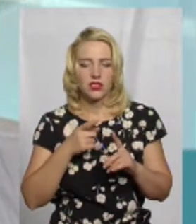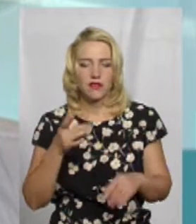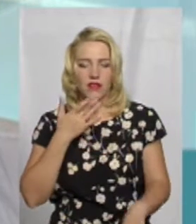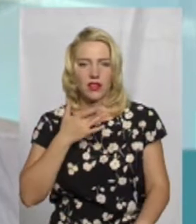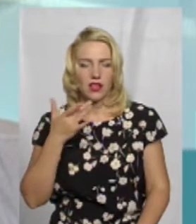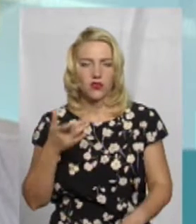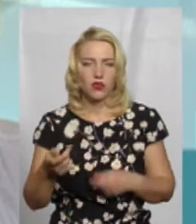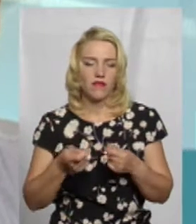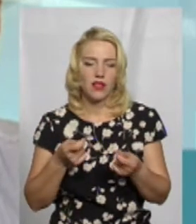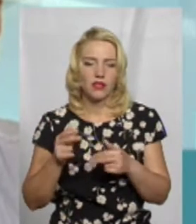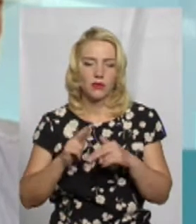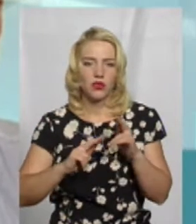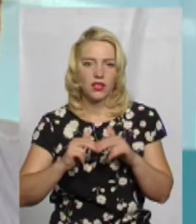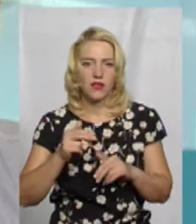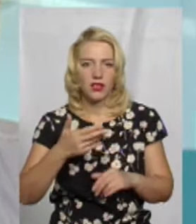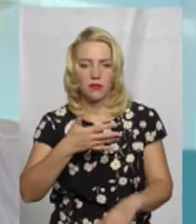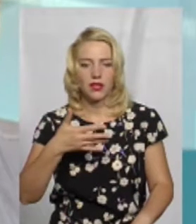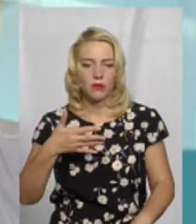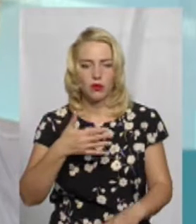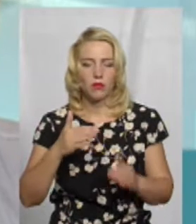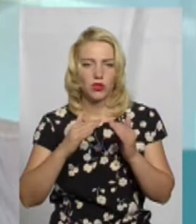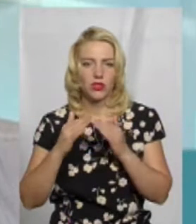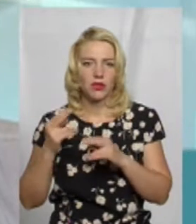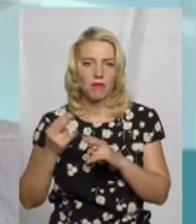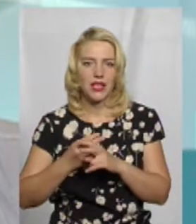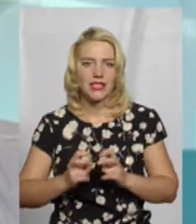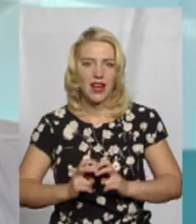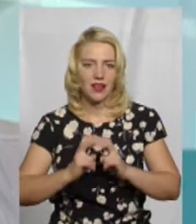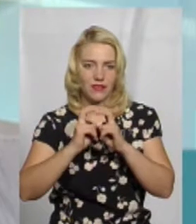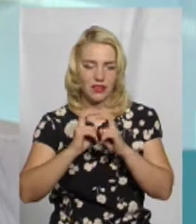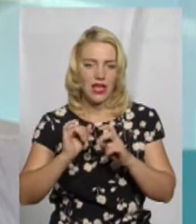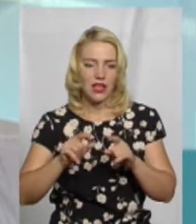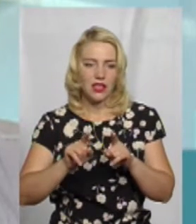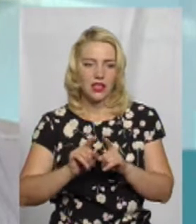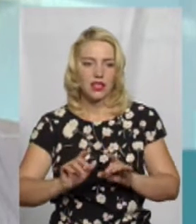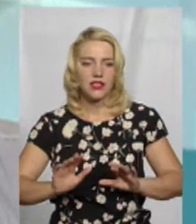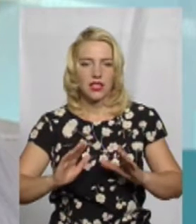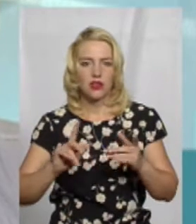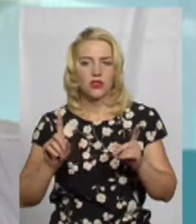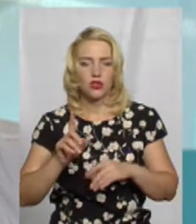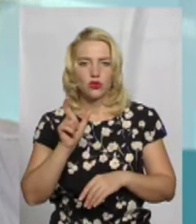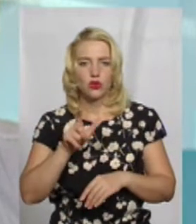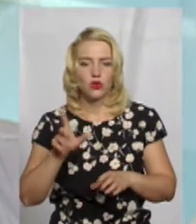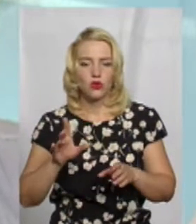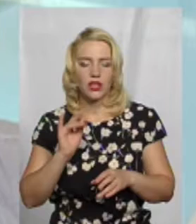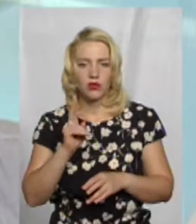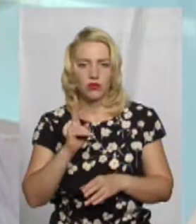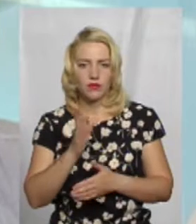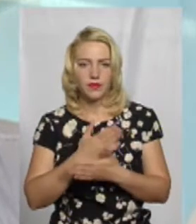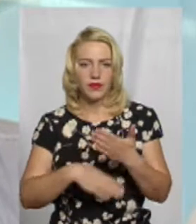влади будували п'ятиповерхові будинки без ліфтів. І, звичайно, так сталося, що люди з інвалідністю